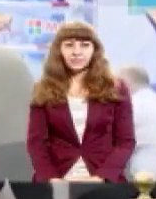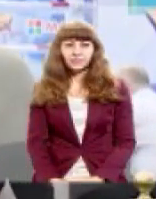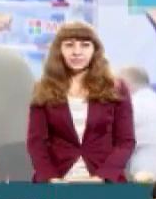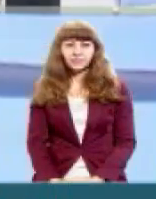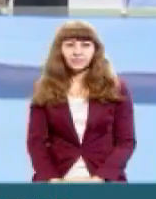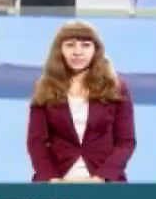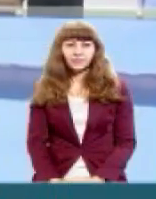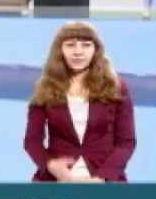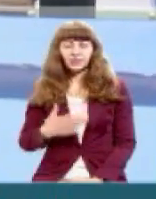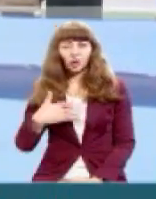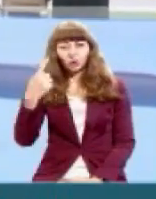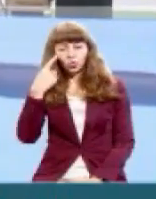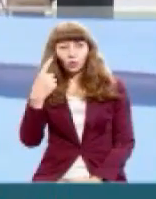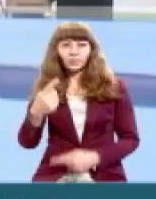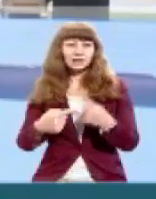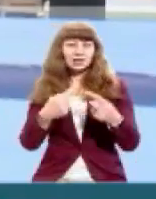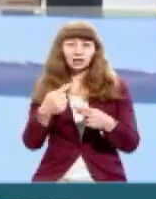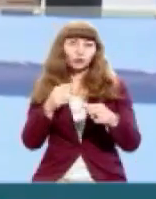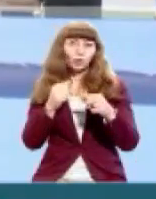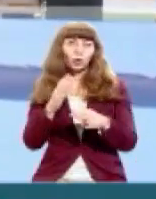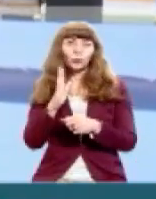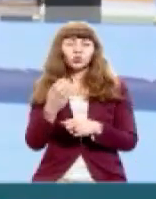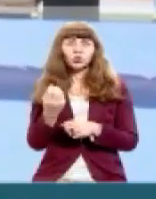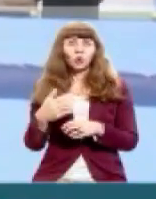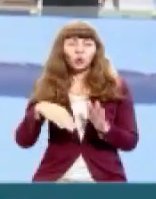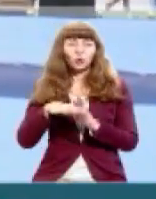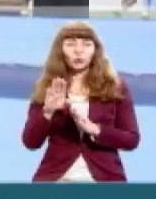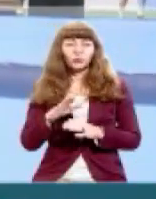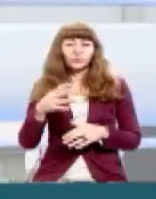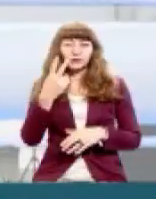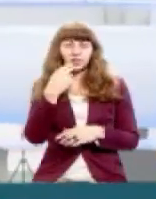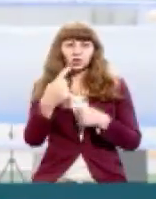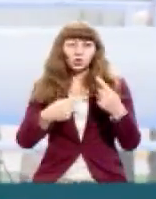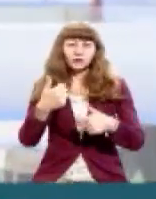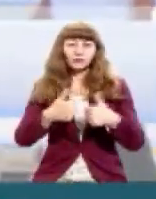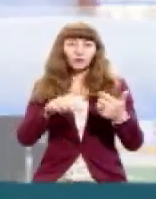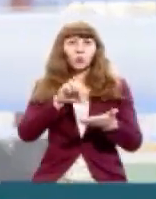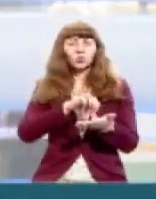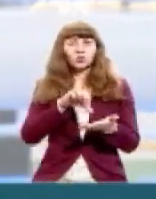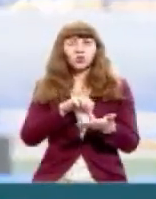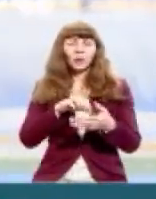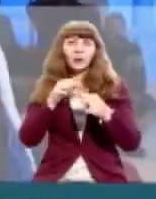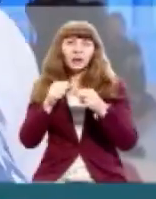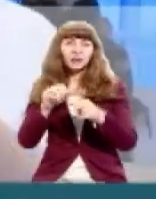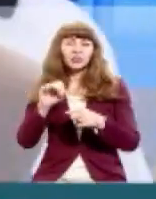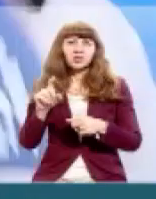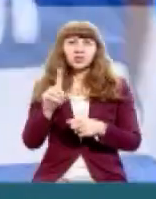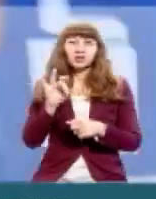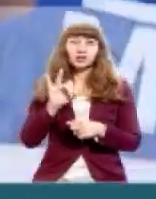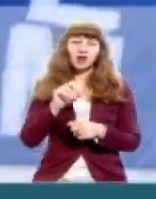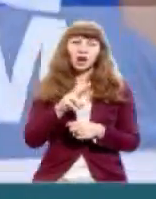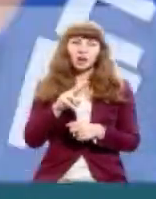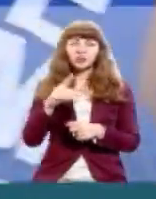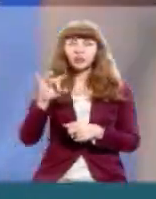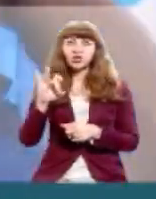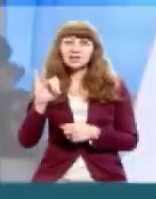болады деп ойлаймын. Дәстүрлі жарысқа Ирак, Тәжікстан, Өзбекстан, Қырғызстан, Қытай және Қазақстаннан былғары қолғап шеберлері